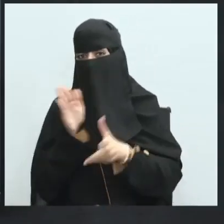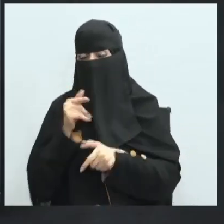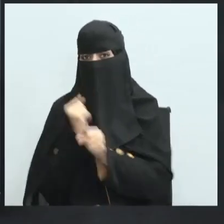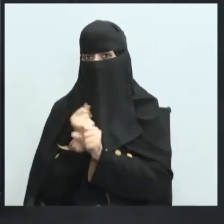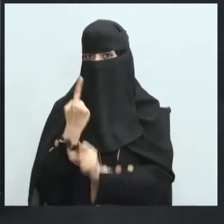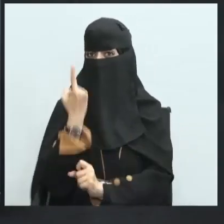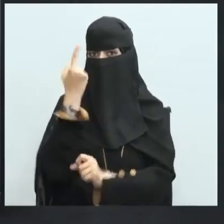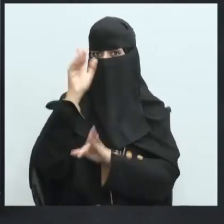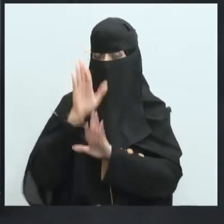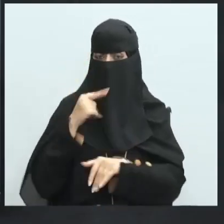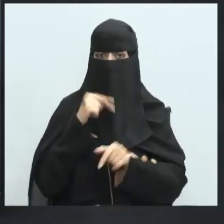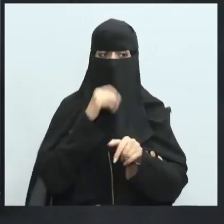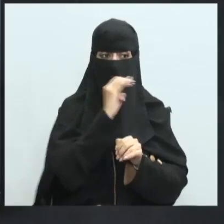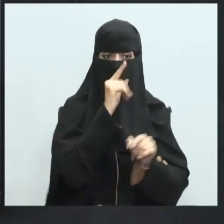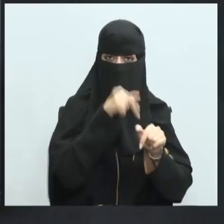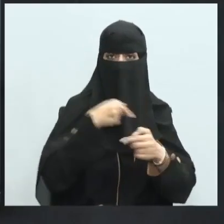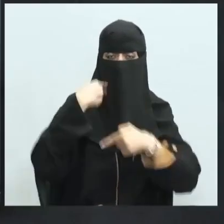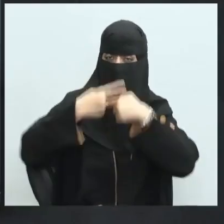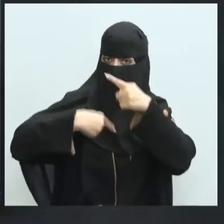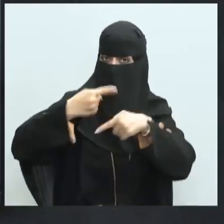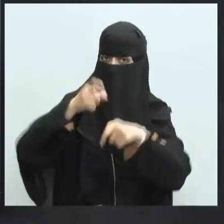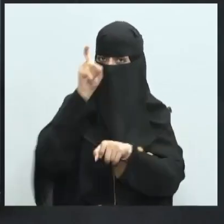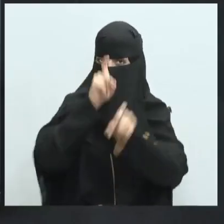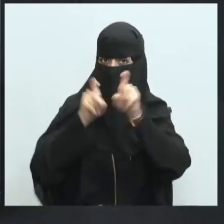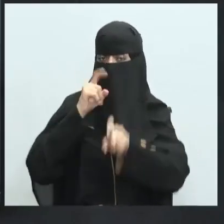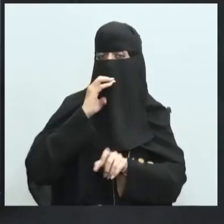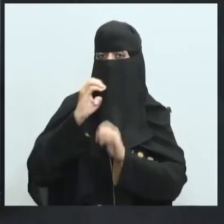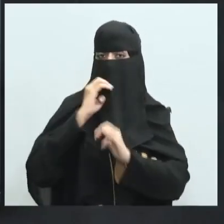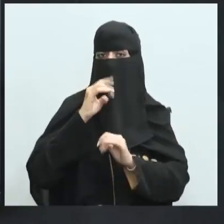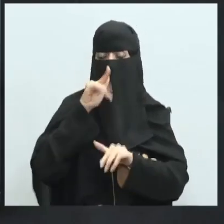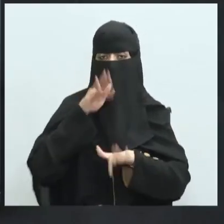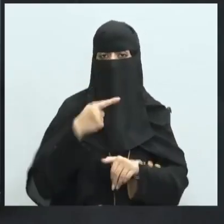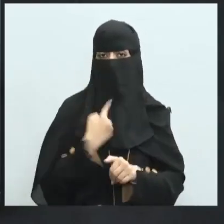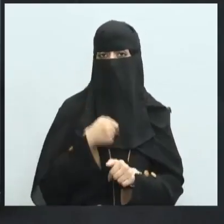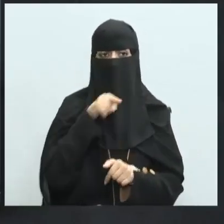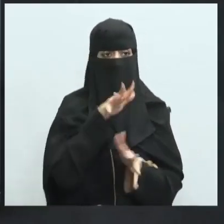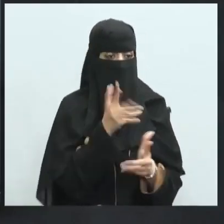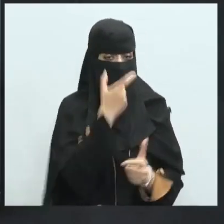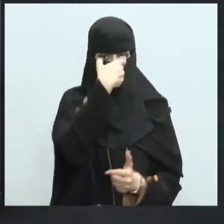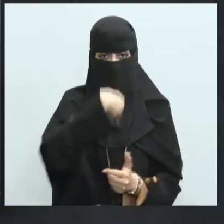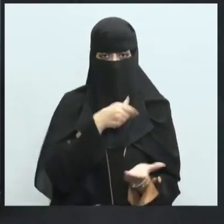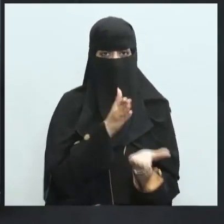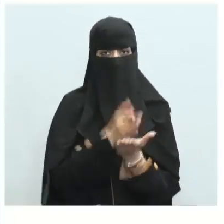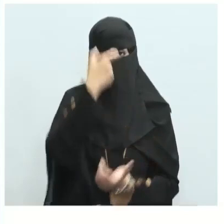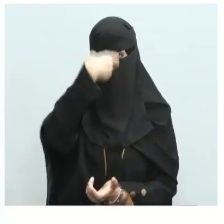وهكذا تاتيك الاسئله المتتابعه وتجيب عنها حسب ما هي طبيعتك